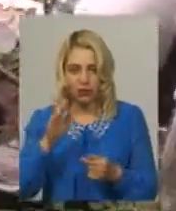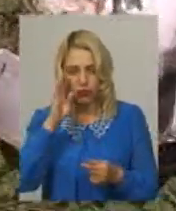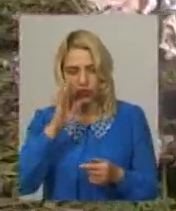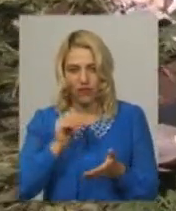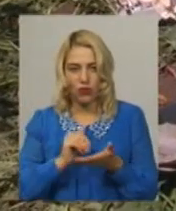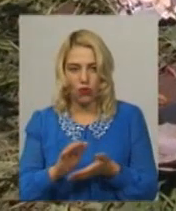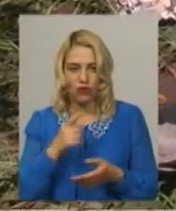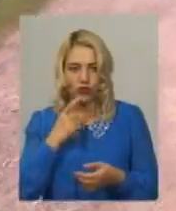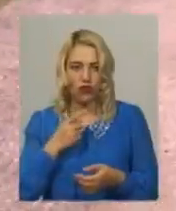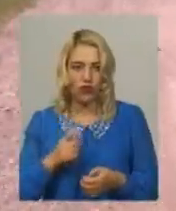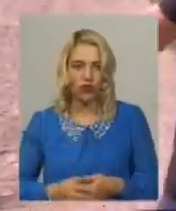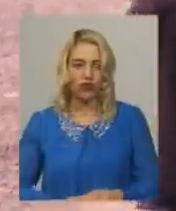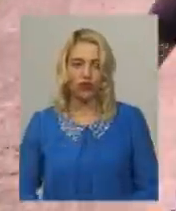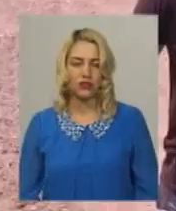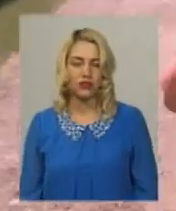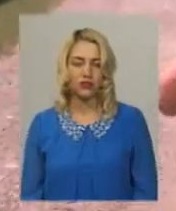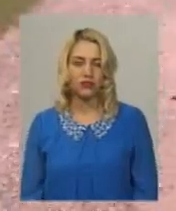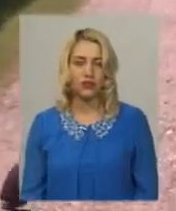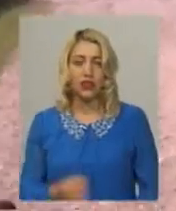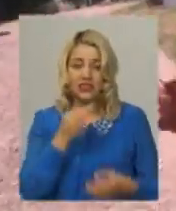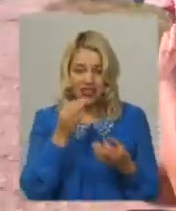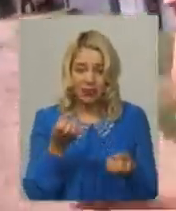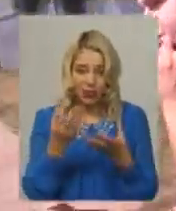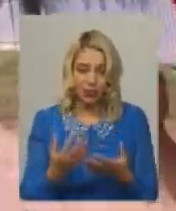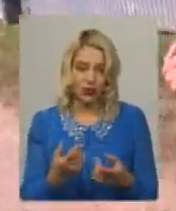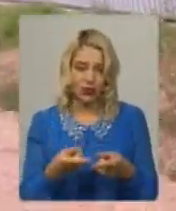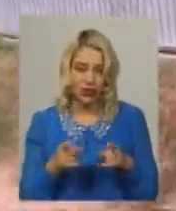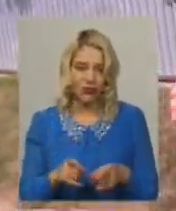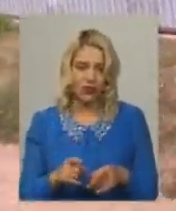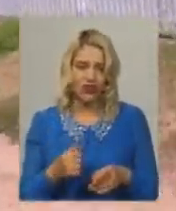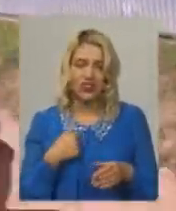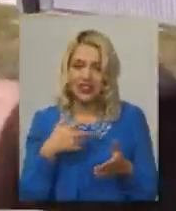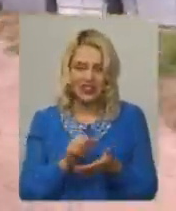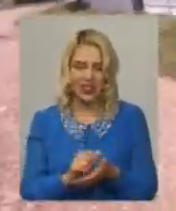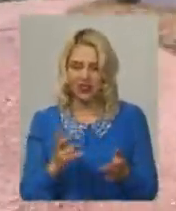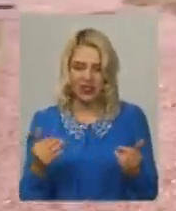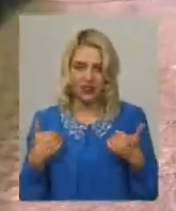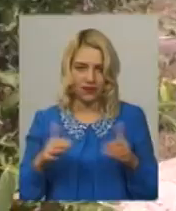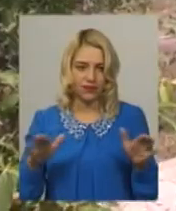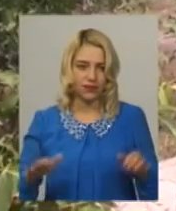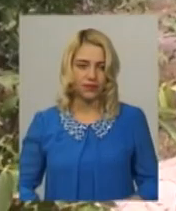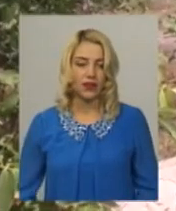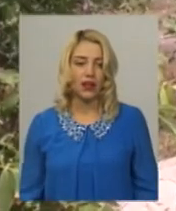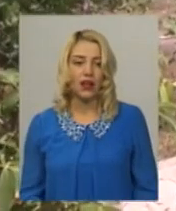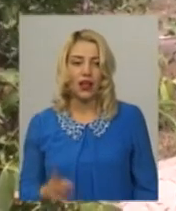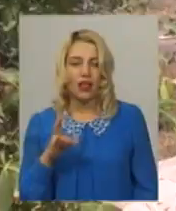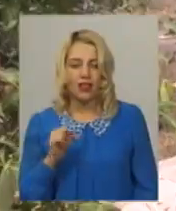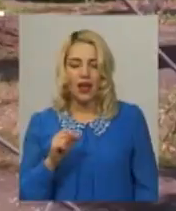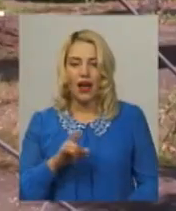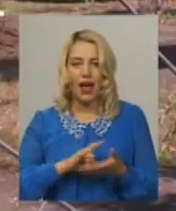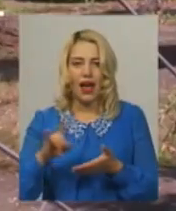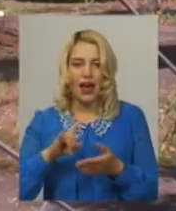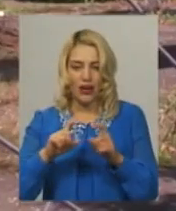відмовився коментувати. Скажіть нам просто, чи справні? Вибачайте, я зайнятий. Зараз не та ситуація. На аеродромі, з якого